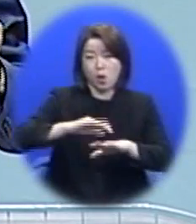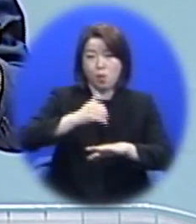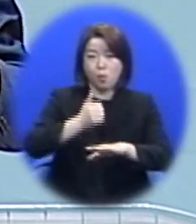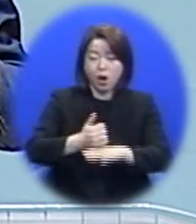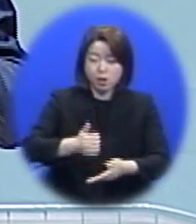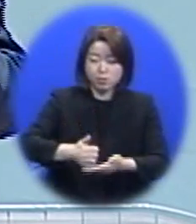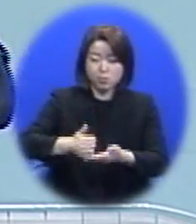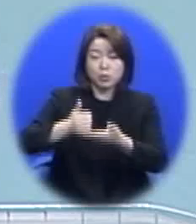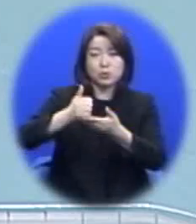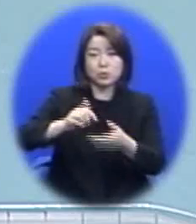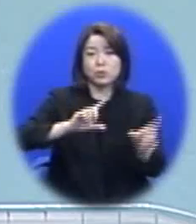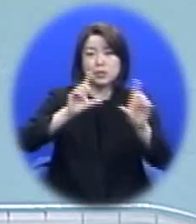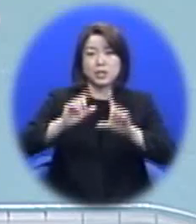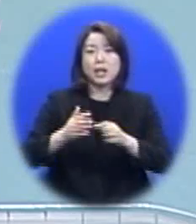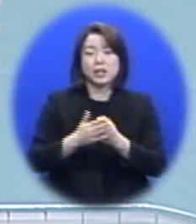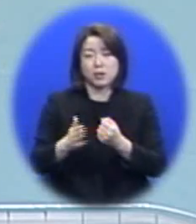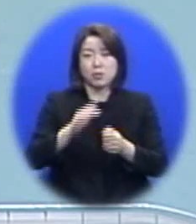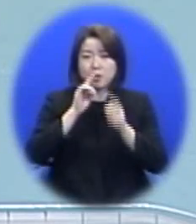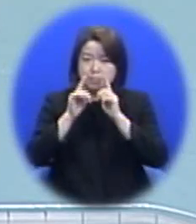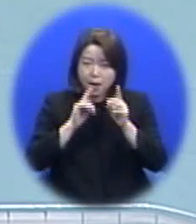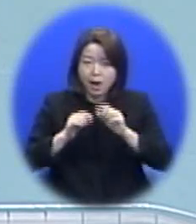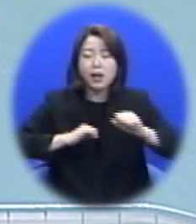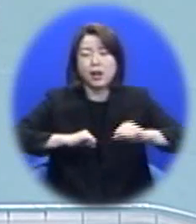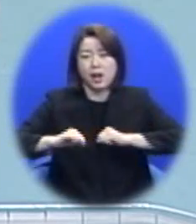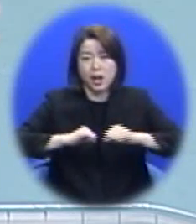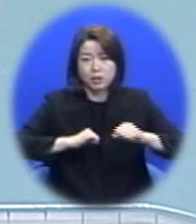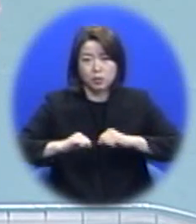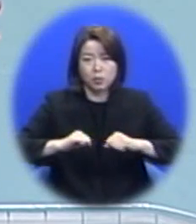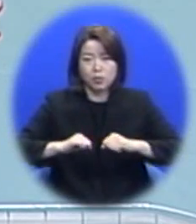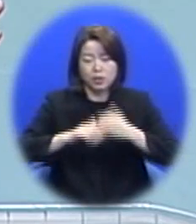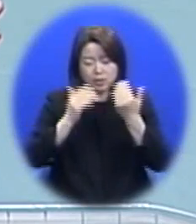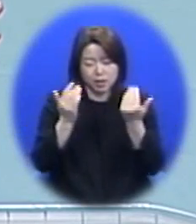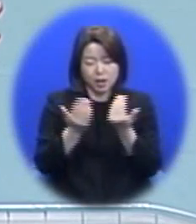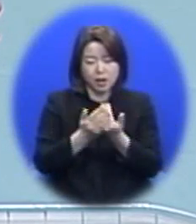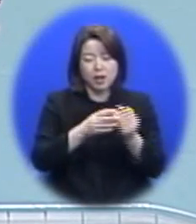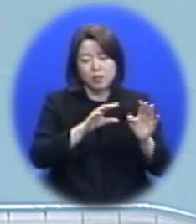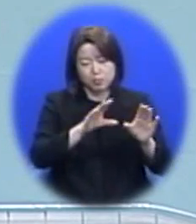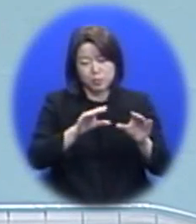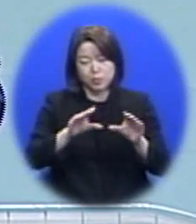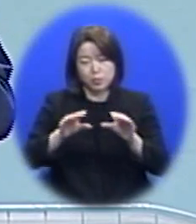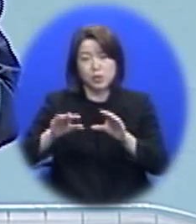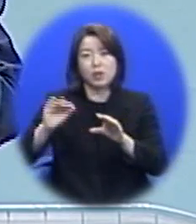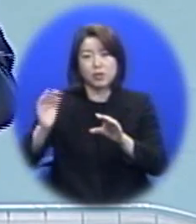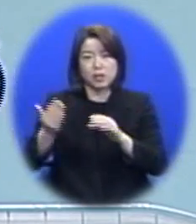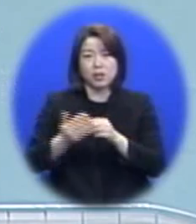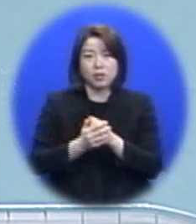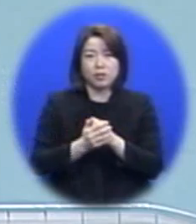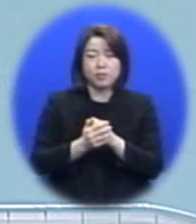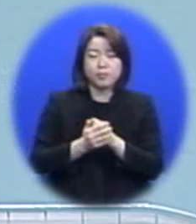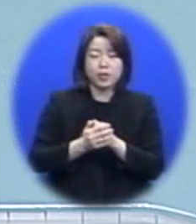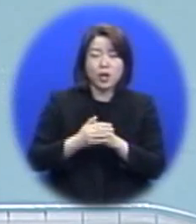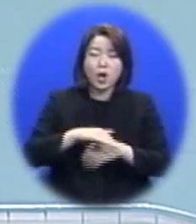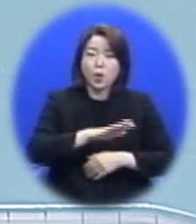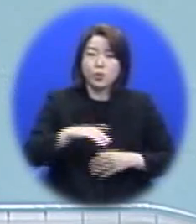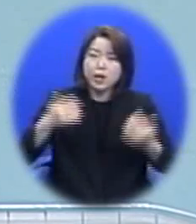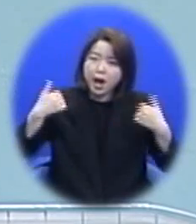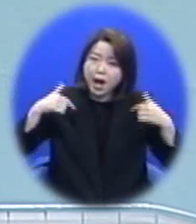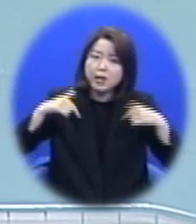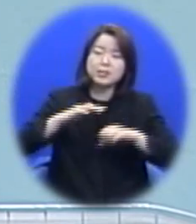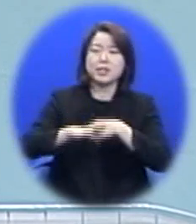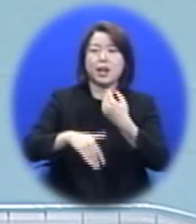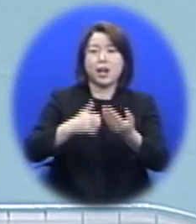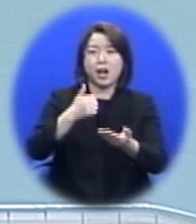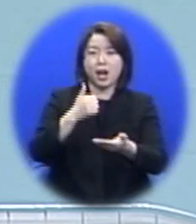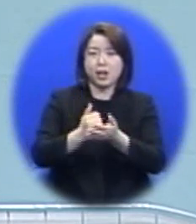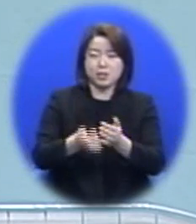사는데 말이나 행동이 온유할 수밖에 없습니다. 우리는 항상 하나님을 경외하는 마음으로